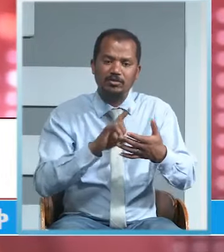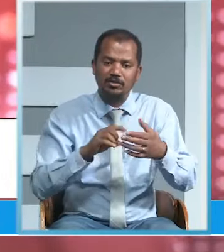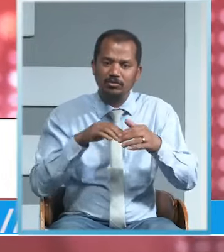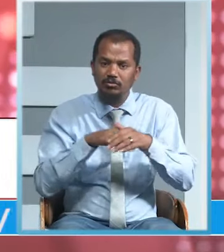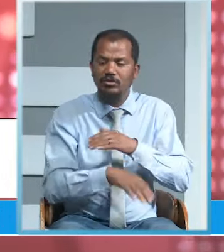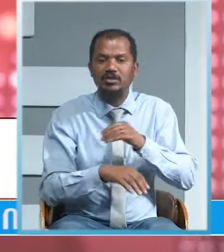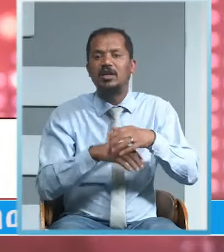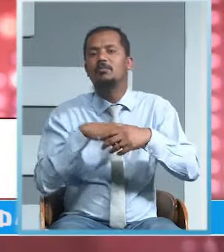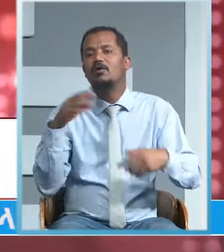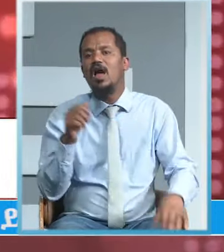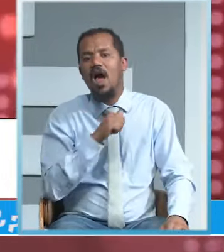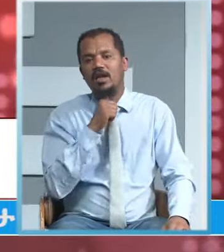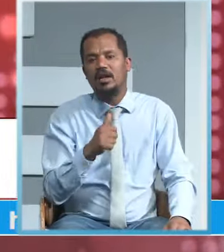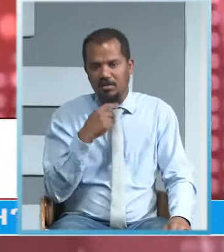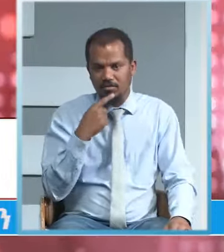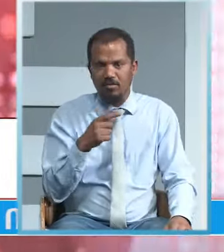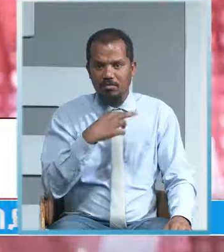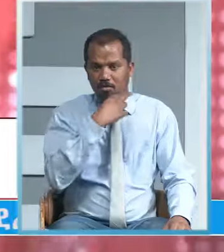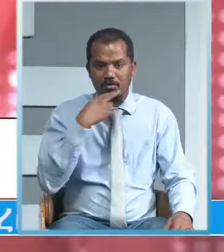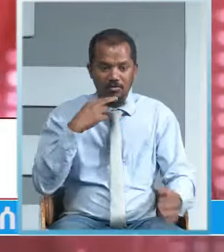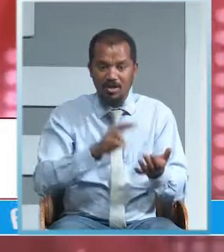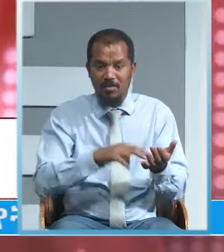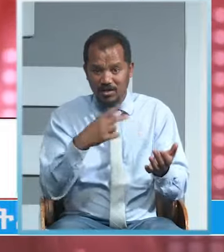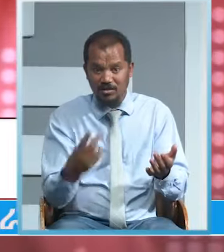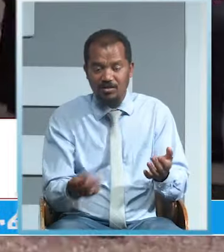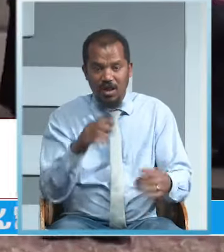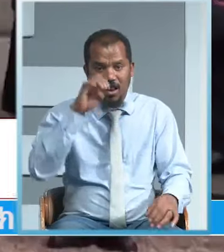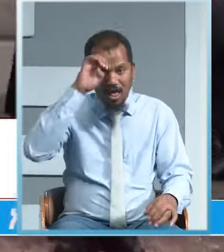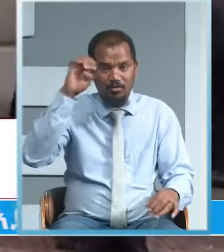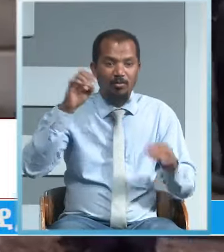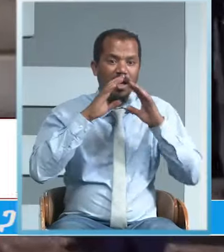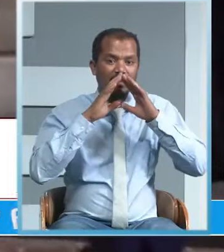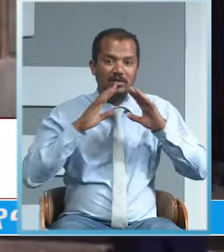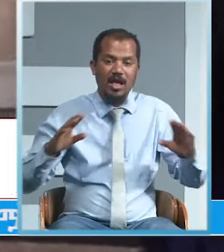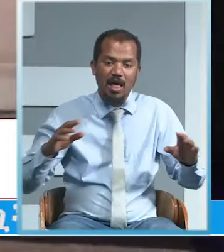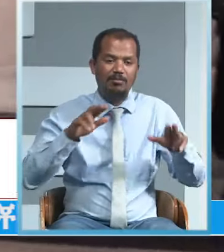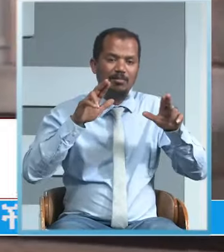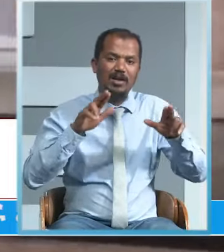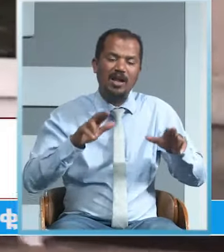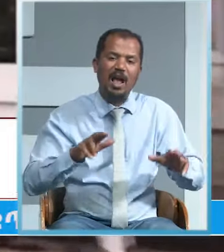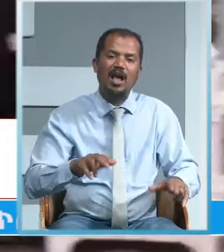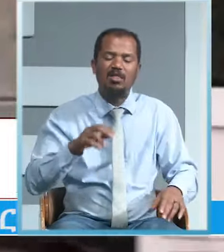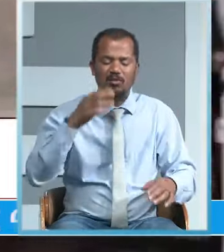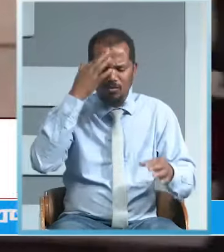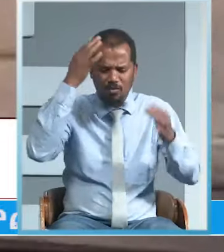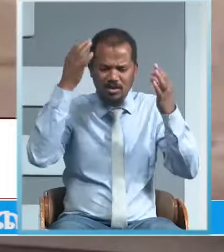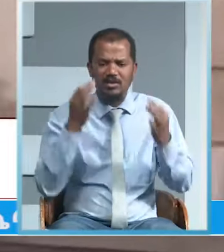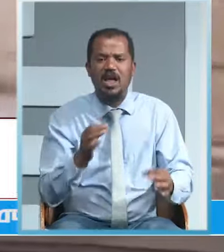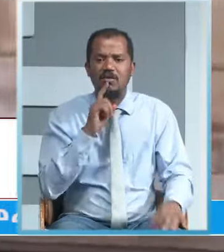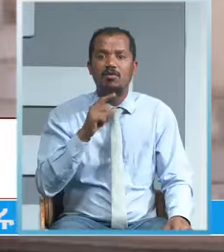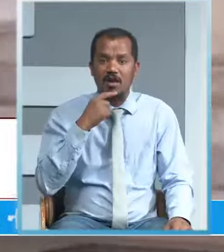ግን አይደለም ብለዋል። የሩሲያ መሸነፍ ለአውሮፓ ሰላምና መረጋጋት ወሳኝ ነው ያሉት